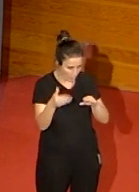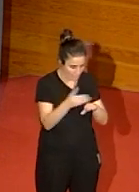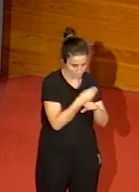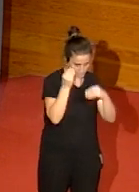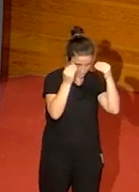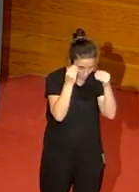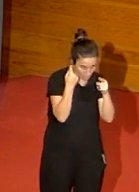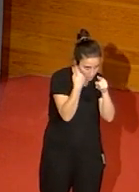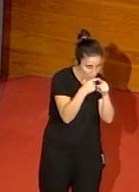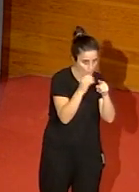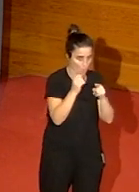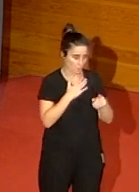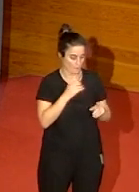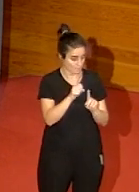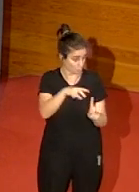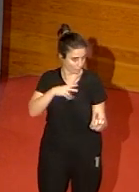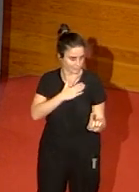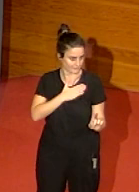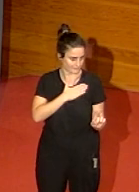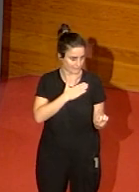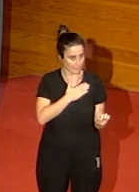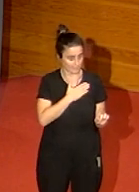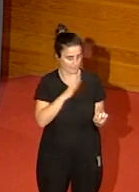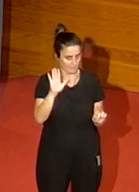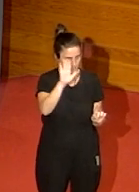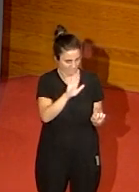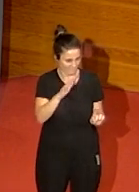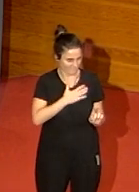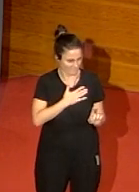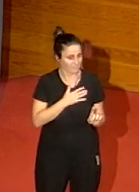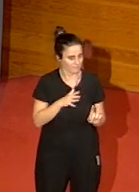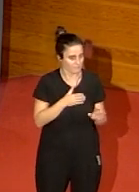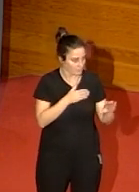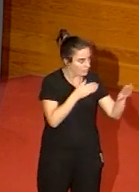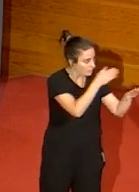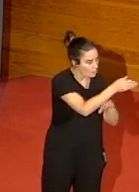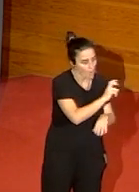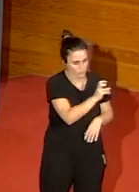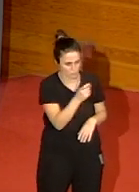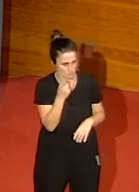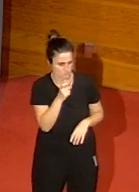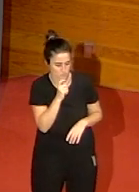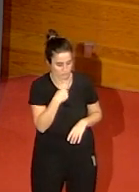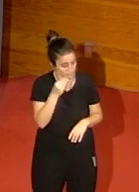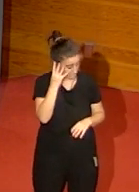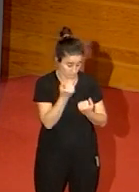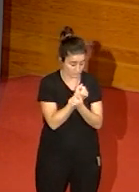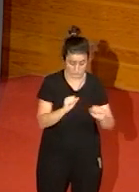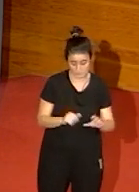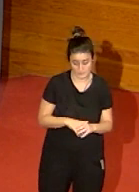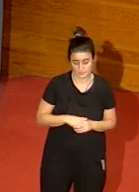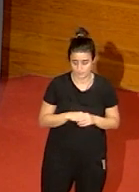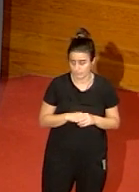mendebaldeko ikuspegi hori, ez? Nik uste dut, benetan, eta zintzotasun ez diote, ezinezkoa dela,